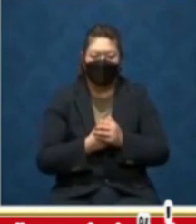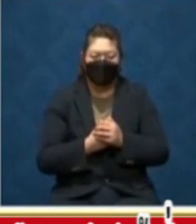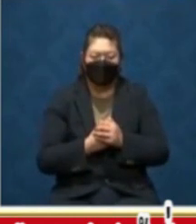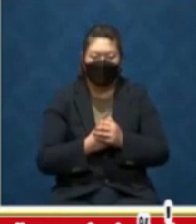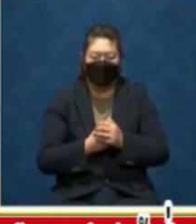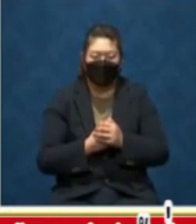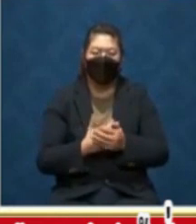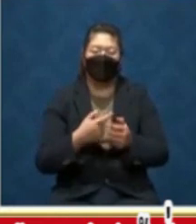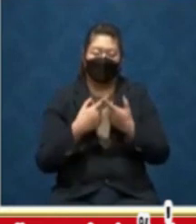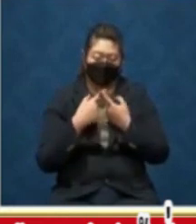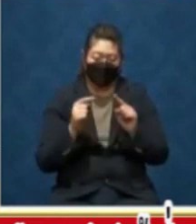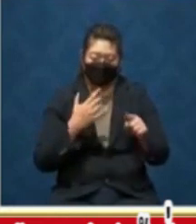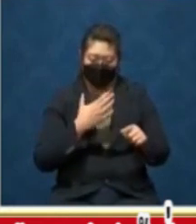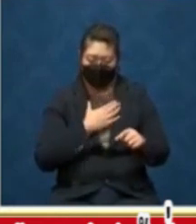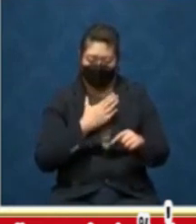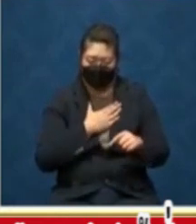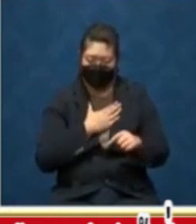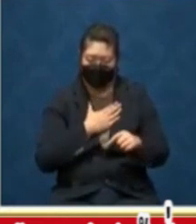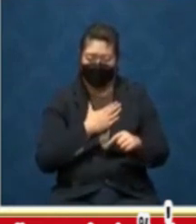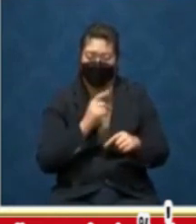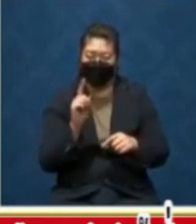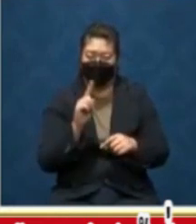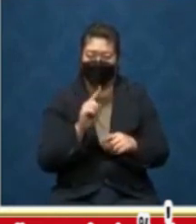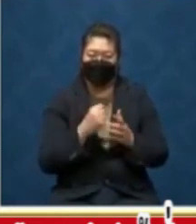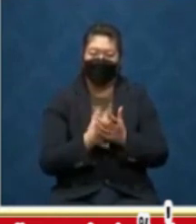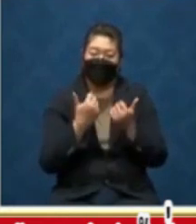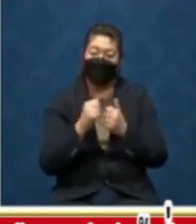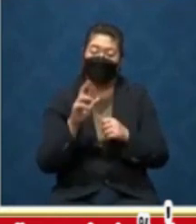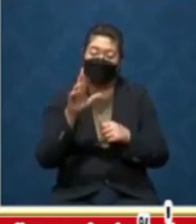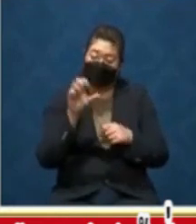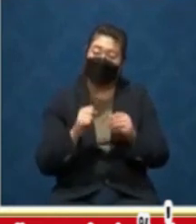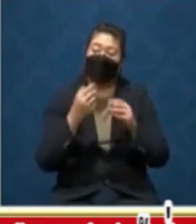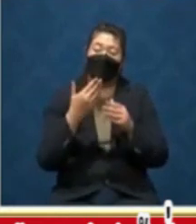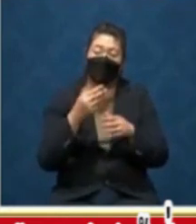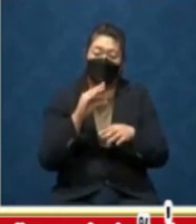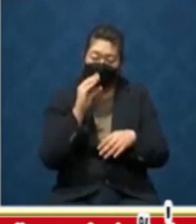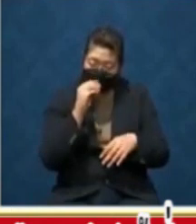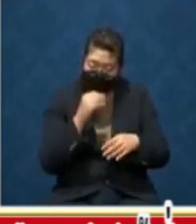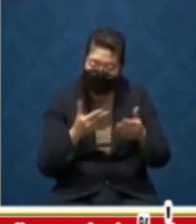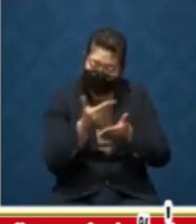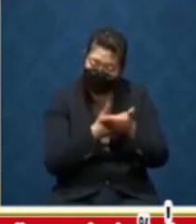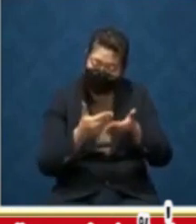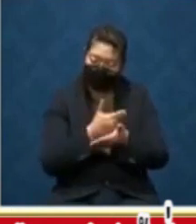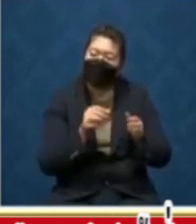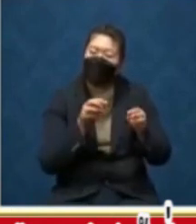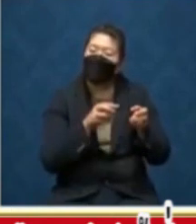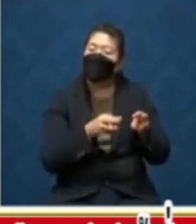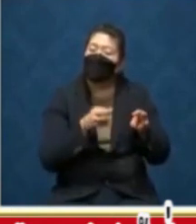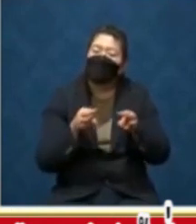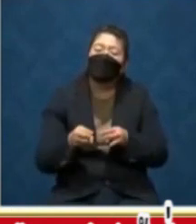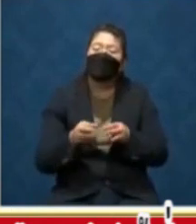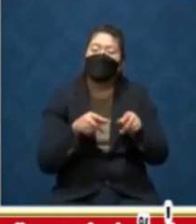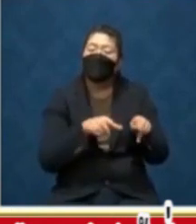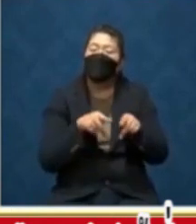แต่ผมก็ไม่อยากเห็นว่าการพูดจากันในสภาวันนี้เป็นเพียงพิธีกรรมไม่อยากเห็นว่า